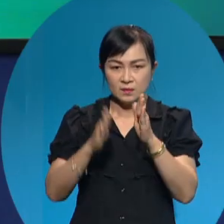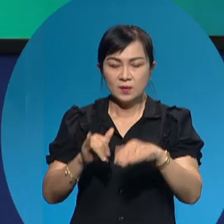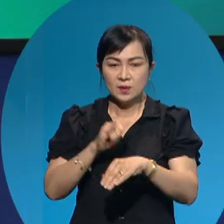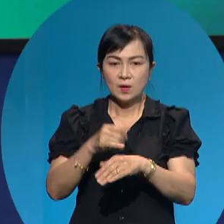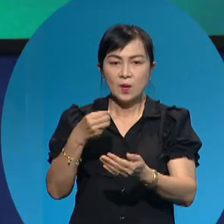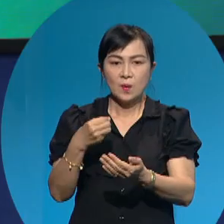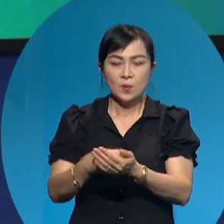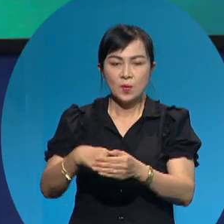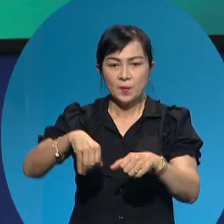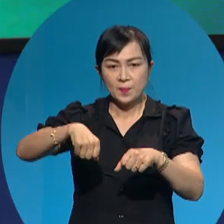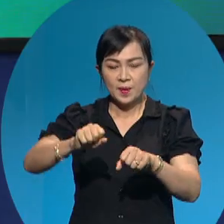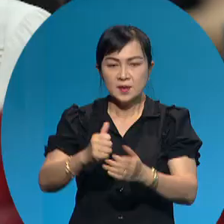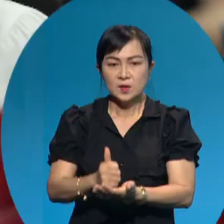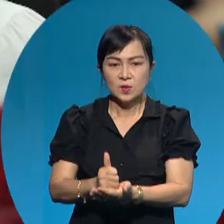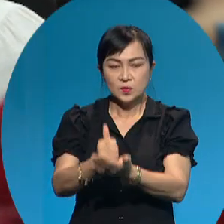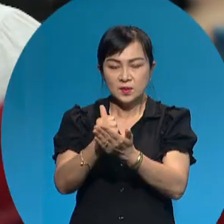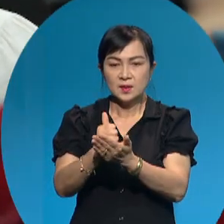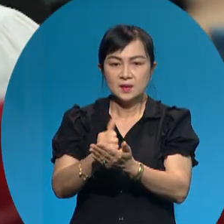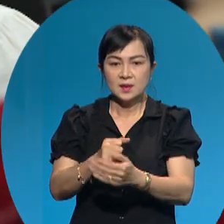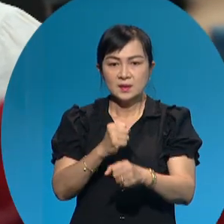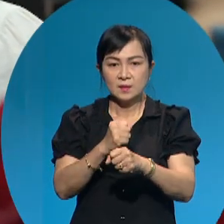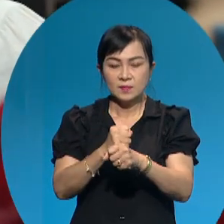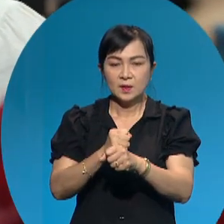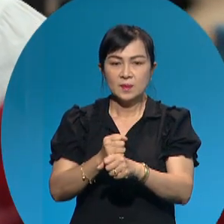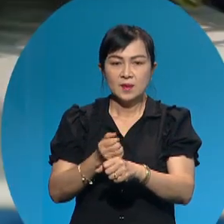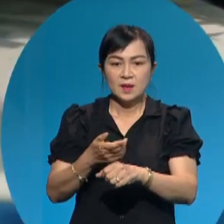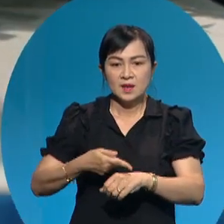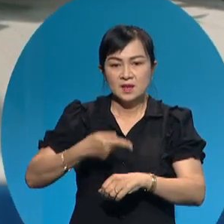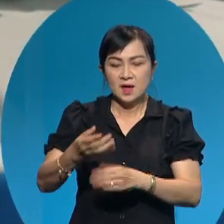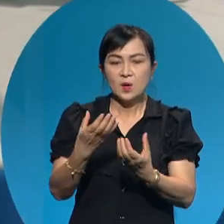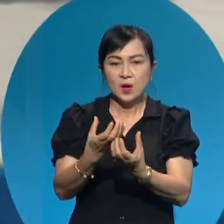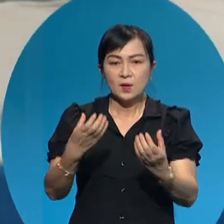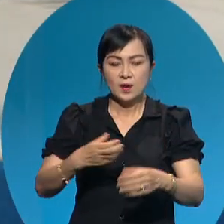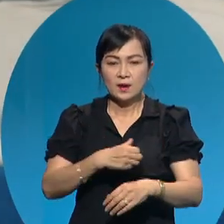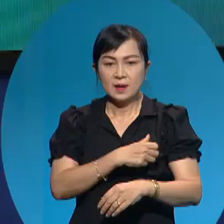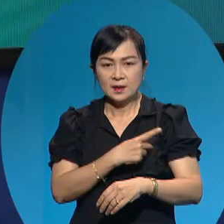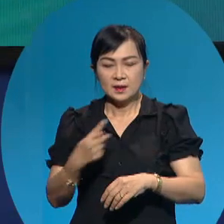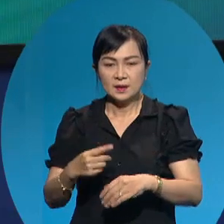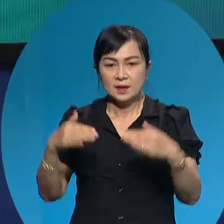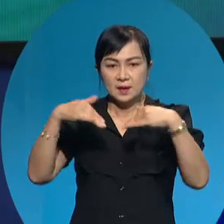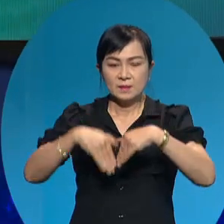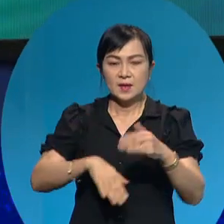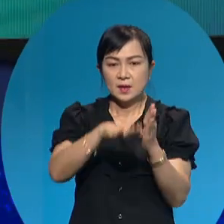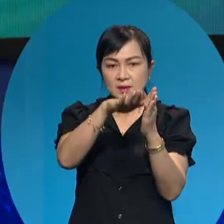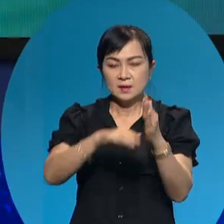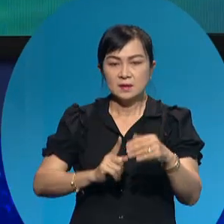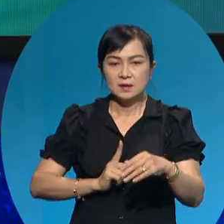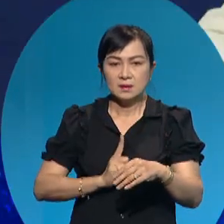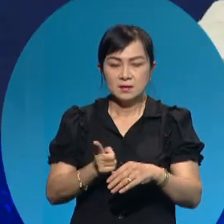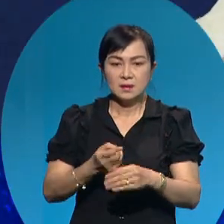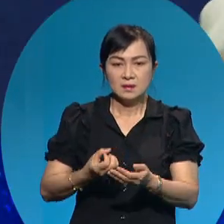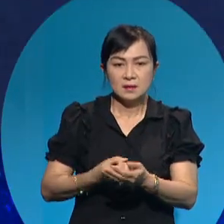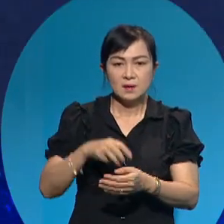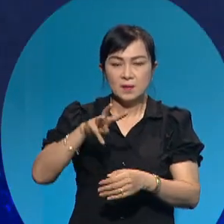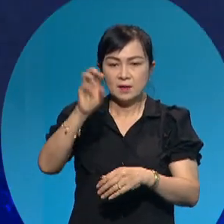cầu mua sắm xe máy điện, ưu tiên các đối tượng làm việc trong lĩnh vực giao vận hàng hóa, vận tải hành khách. Khi tham gia chương trình, cá nhân cần thanh toán tối